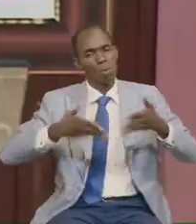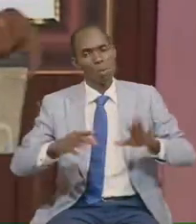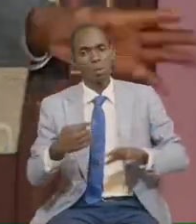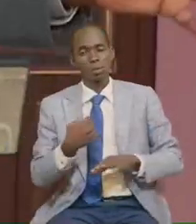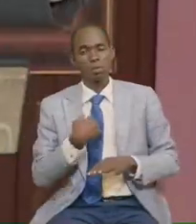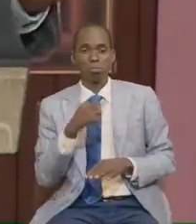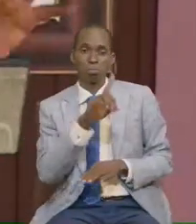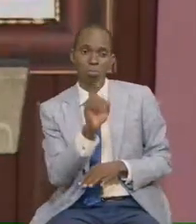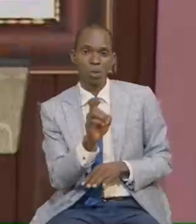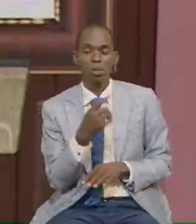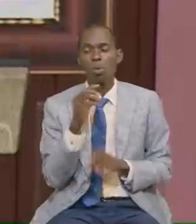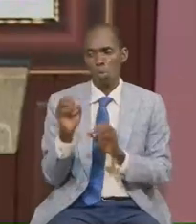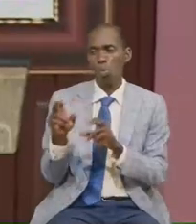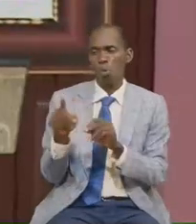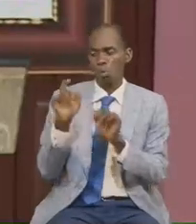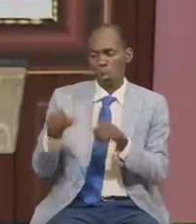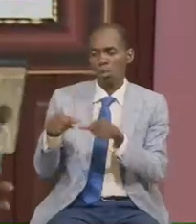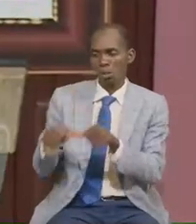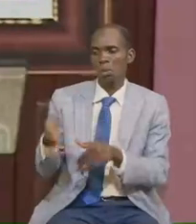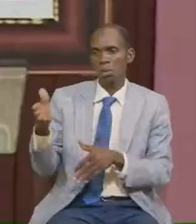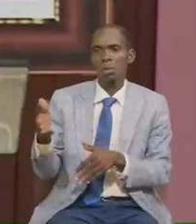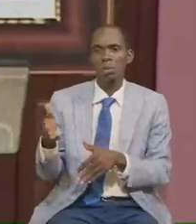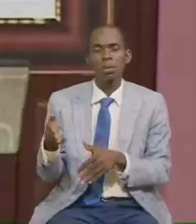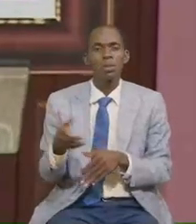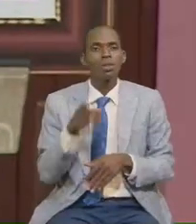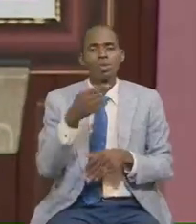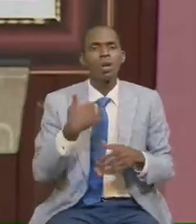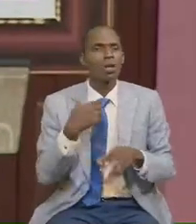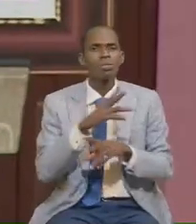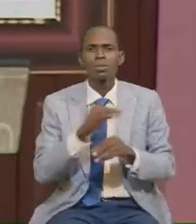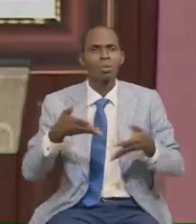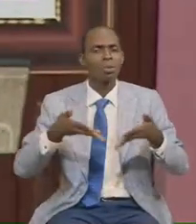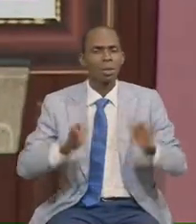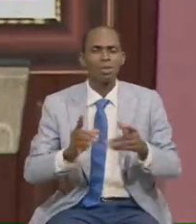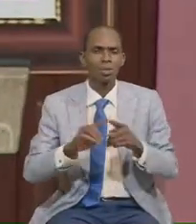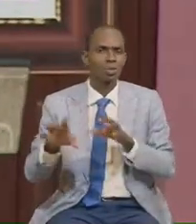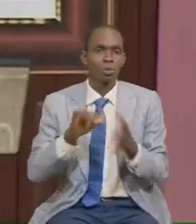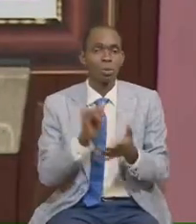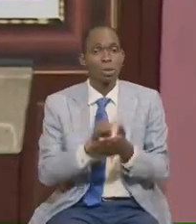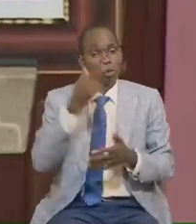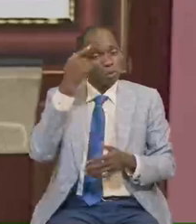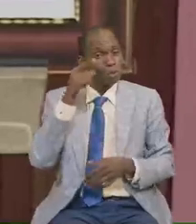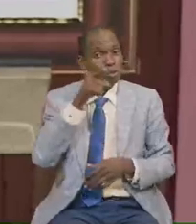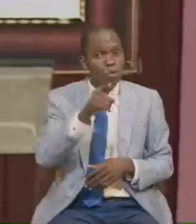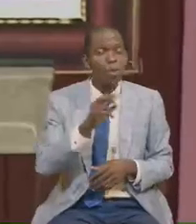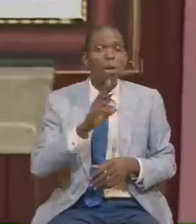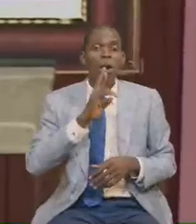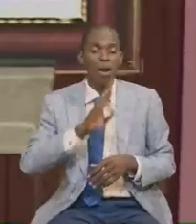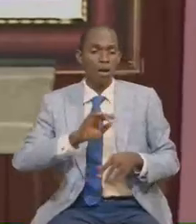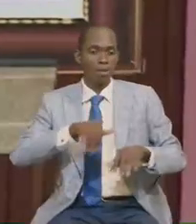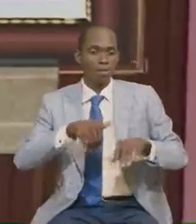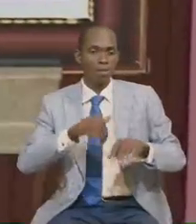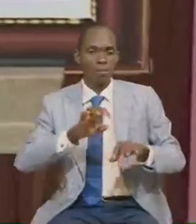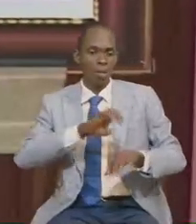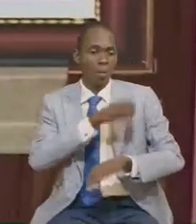d'accord, tu peux rester là-bas. Tu n'as aucun droit à le faire. Parce que tu es employé, pas pour donner tous les logements